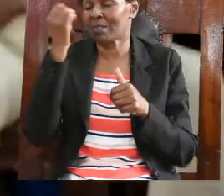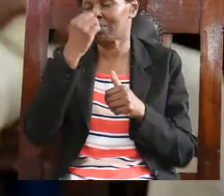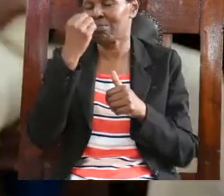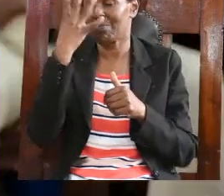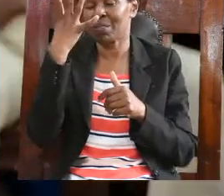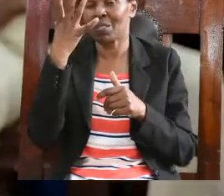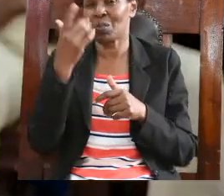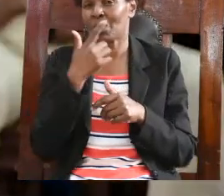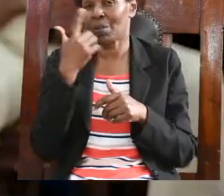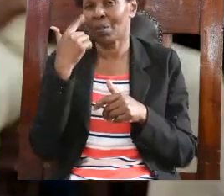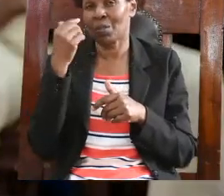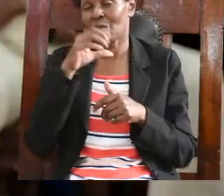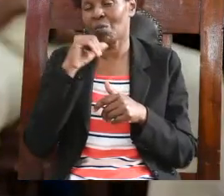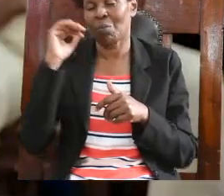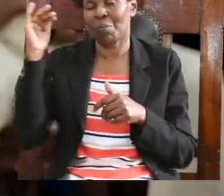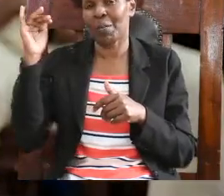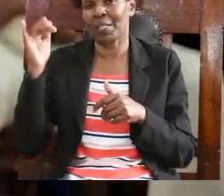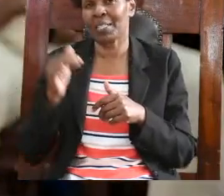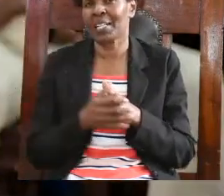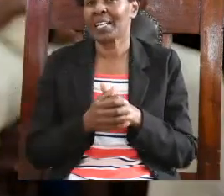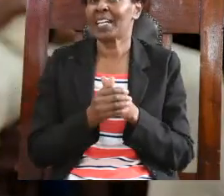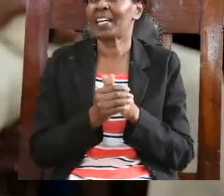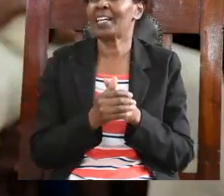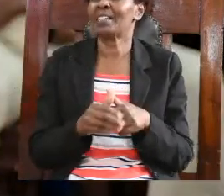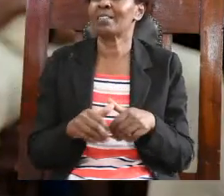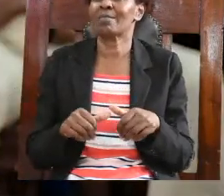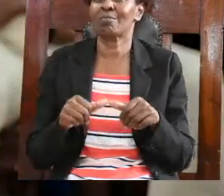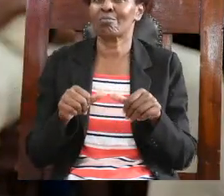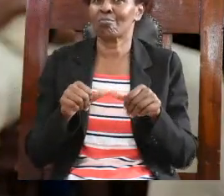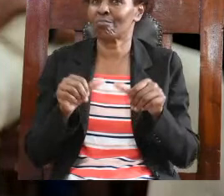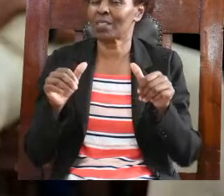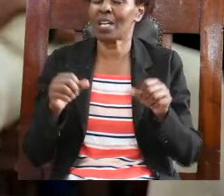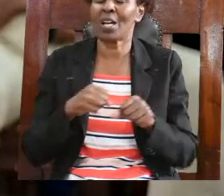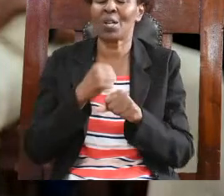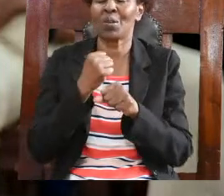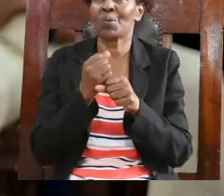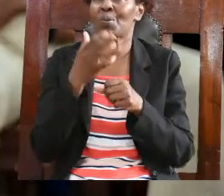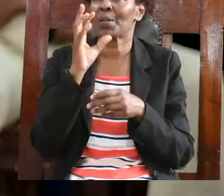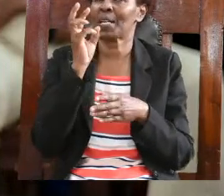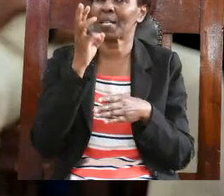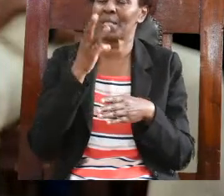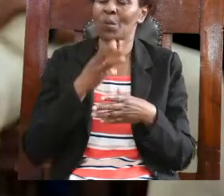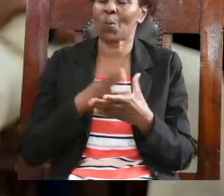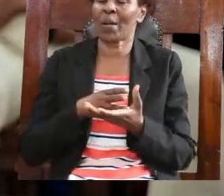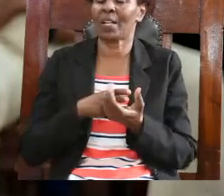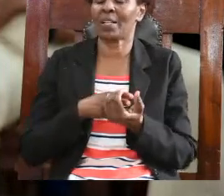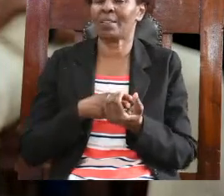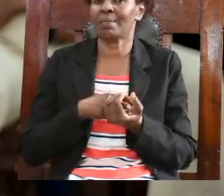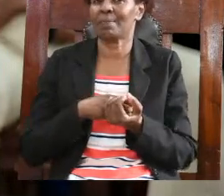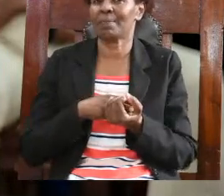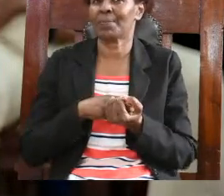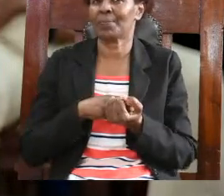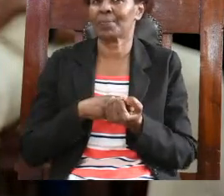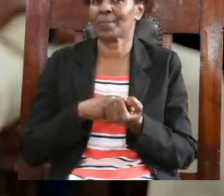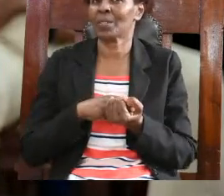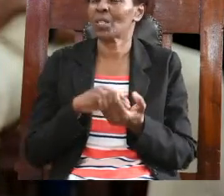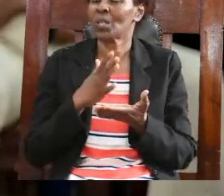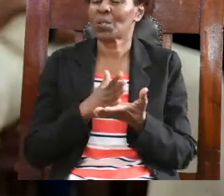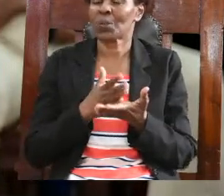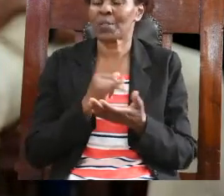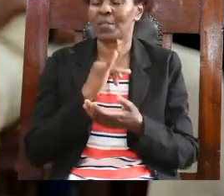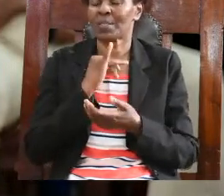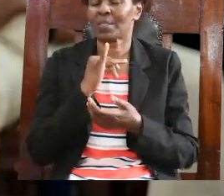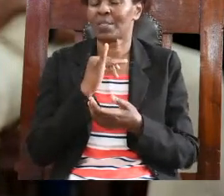macho ya wanadamu na anaweza kuenenda na kutimiza kusudi lake hapa ulimwenguni. Ukweli ni